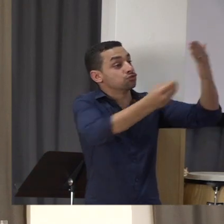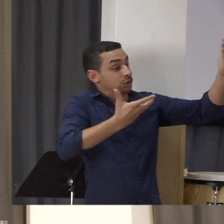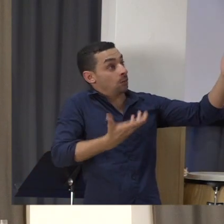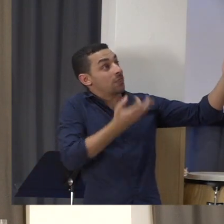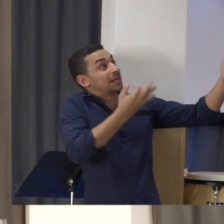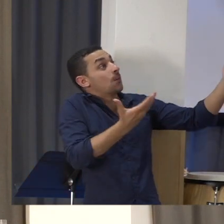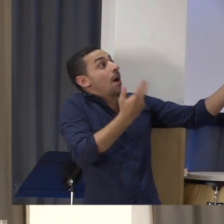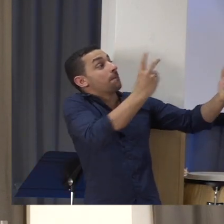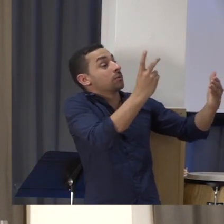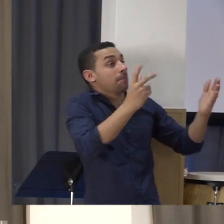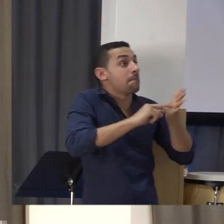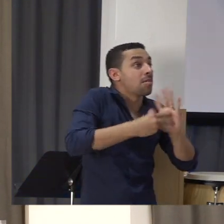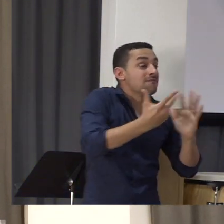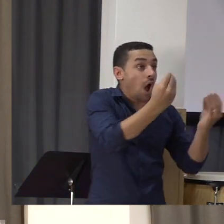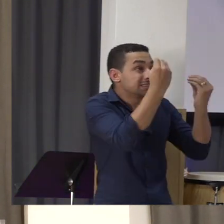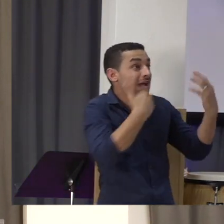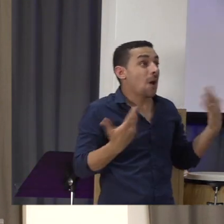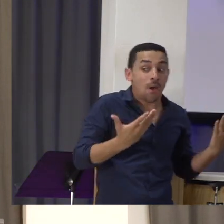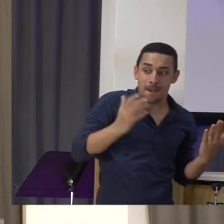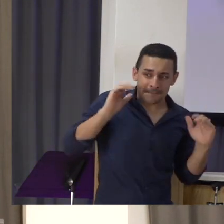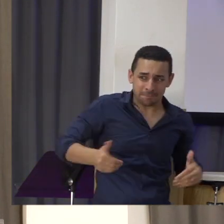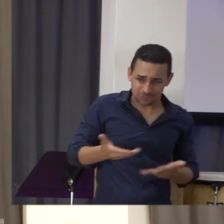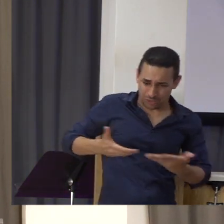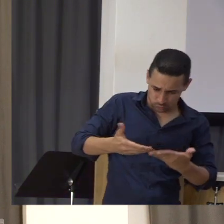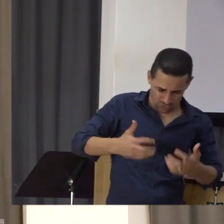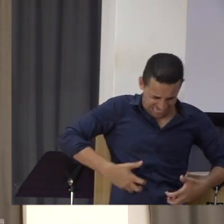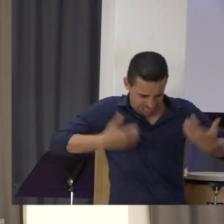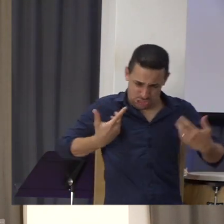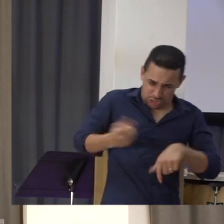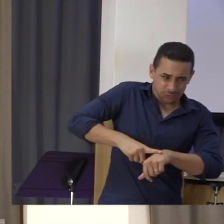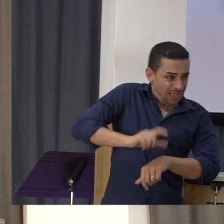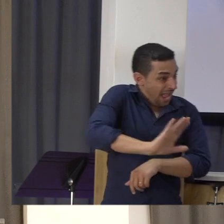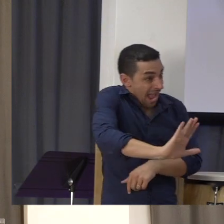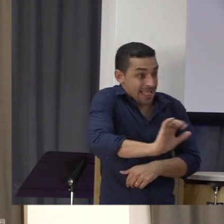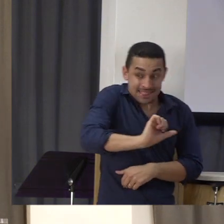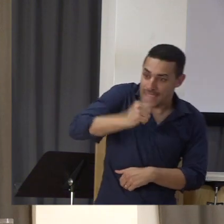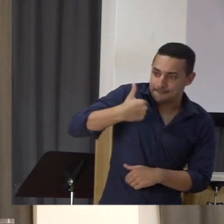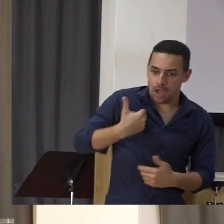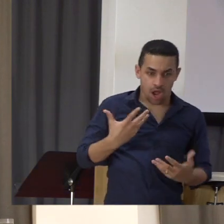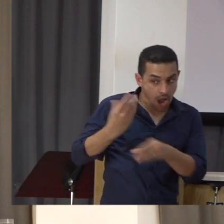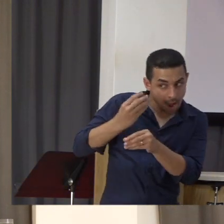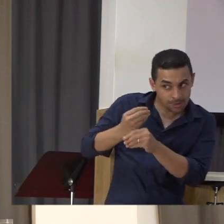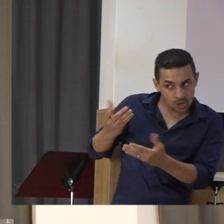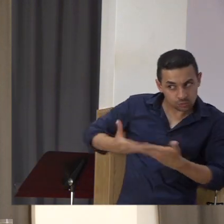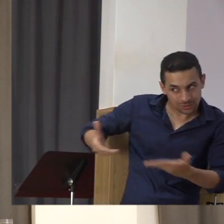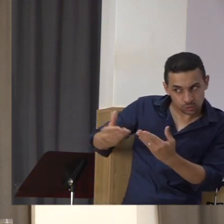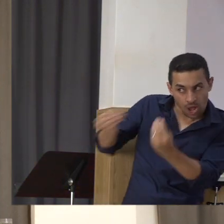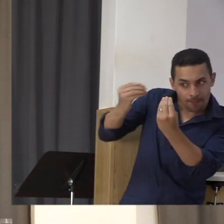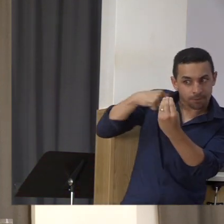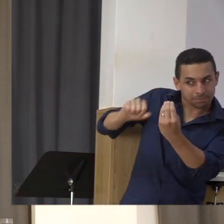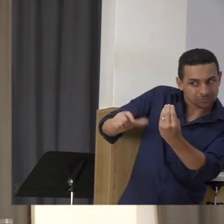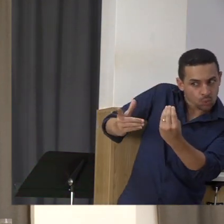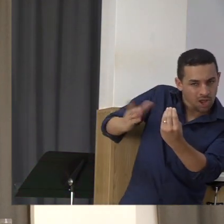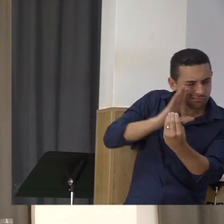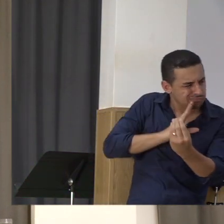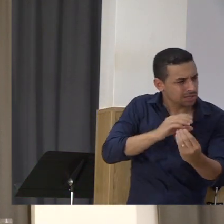tu veux? Qu'est-ce que tu veux m'enseigner? Avant de se révolter, il faut dire, Seigneur, qu'est-ce que je peux apprendre de cette situation?